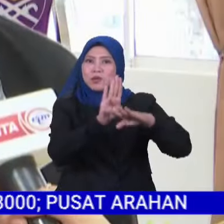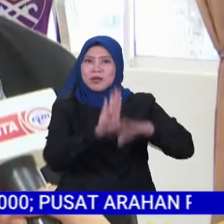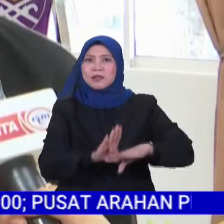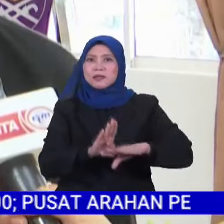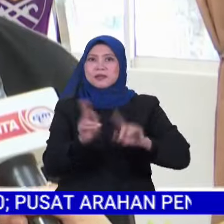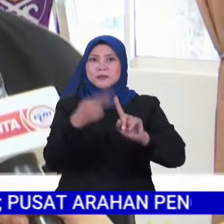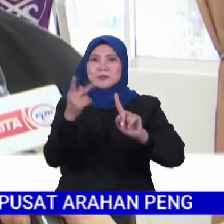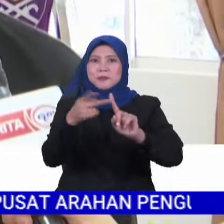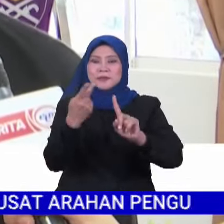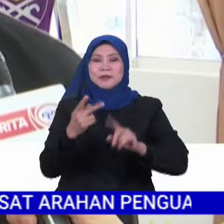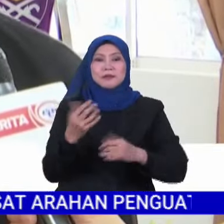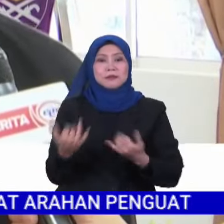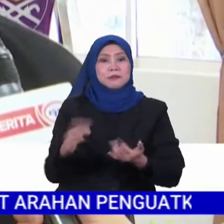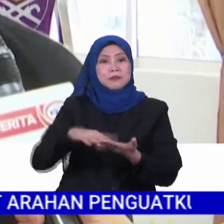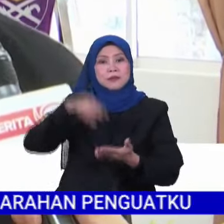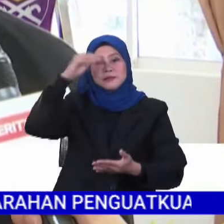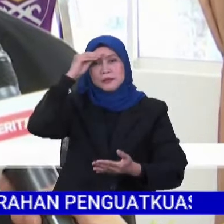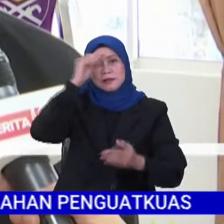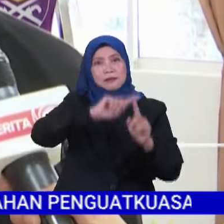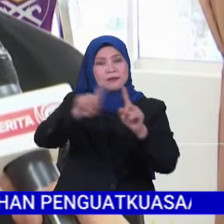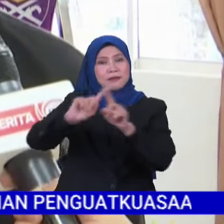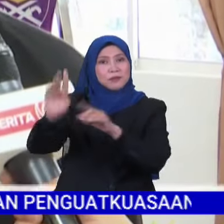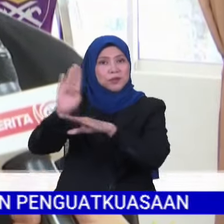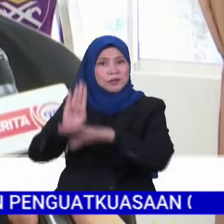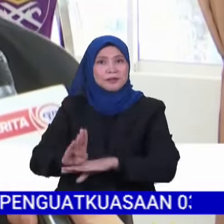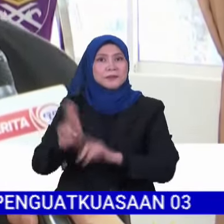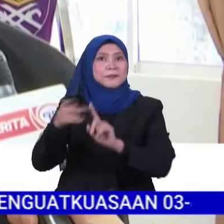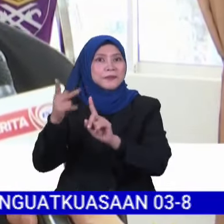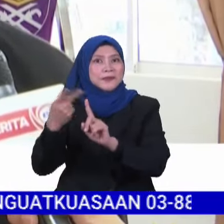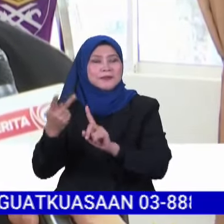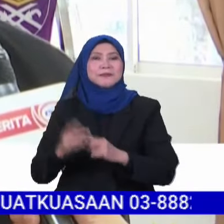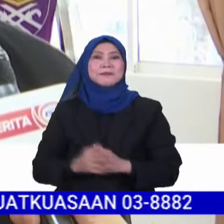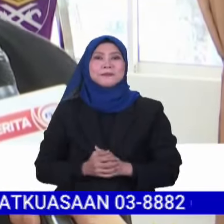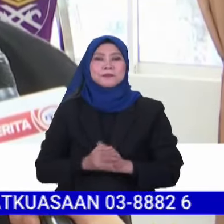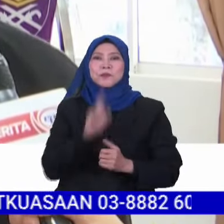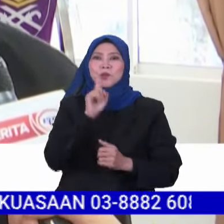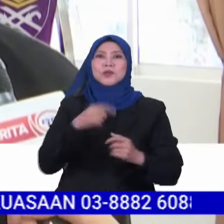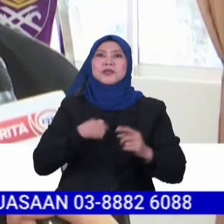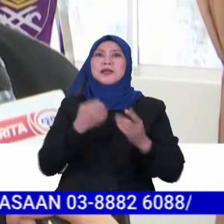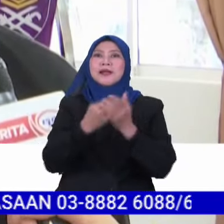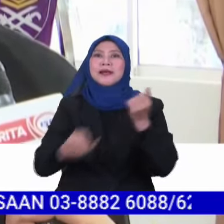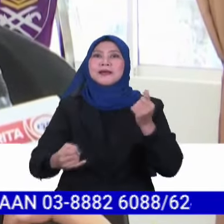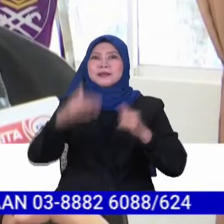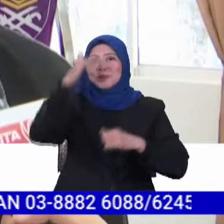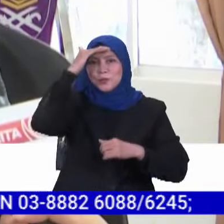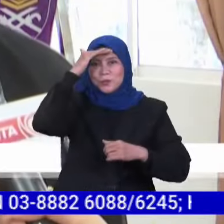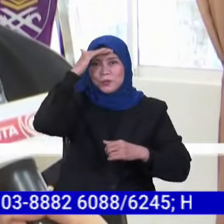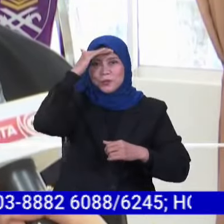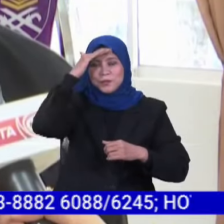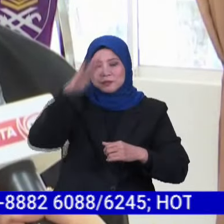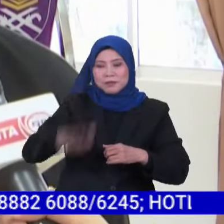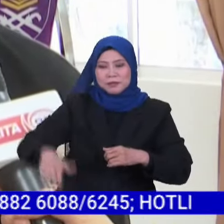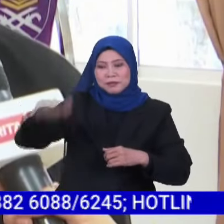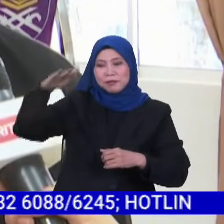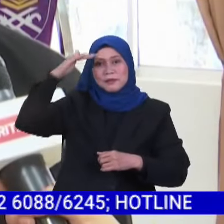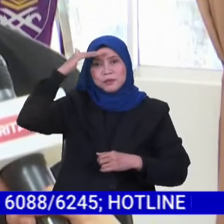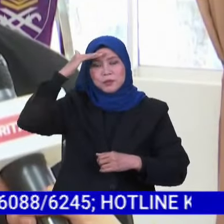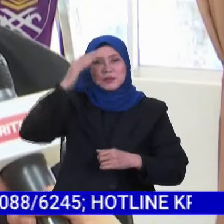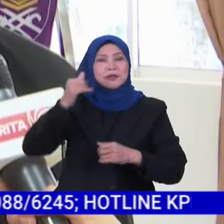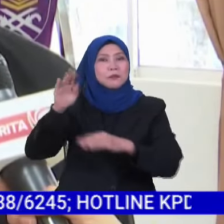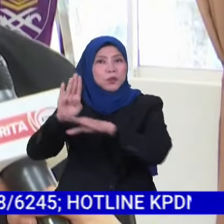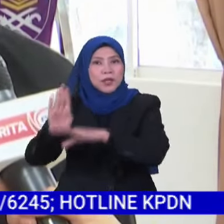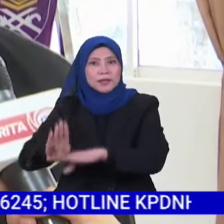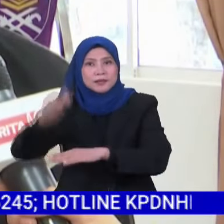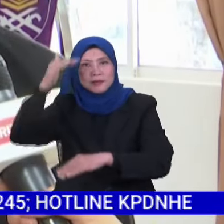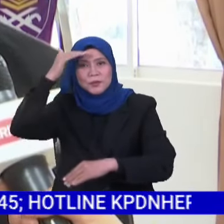peledakan baja macam-macam tentang budaya pop Inang sayuk-sayuk Anda Jatirejo hub dibesarkan di Joho dan cuaca muda ijo